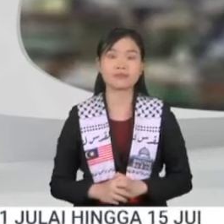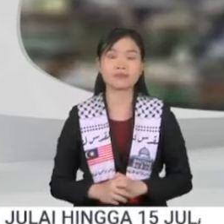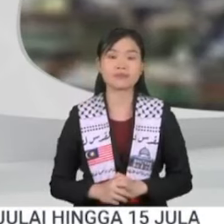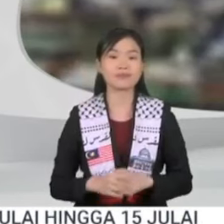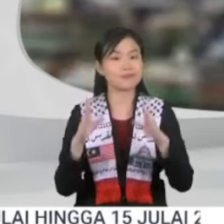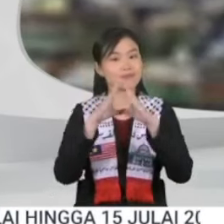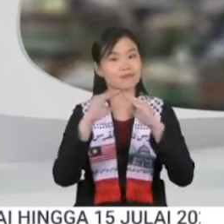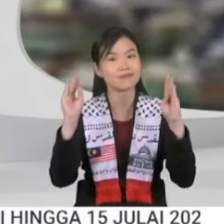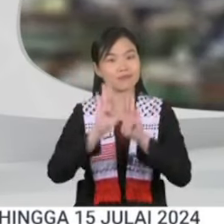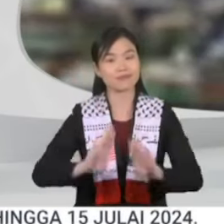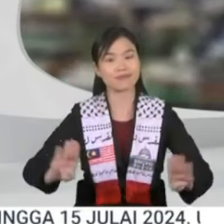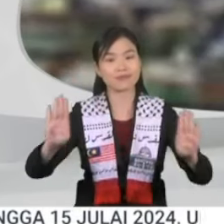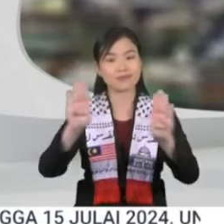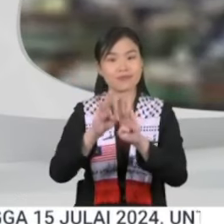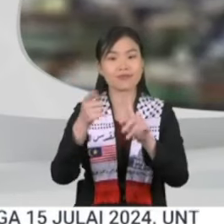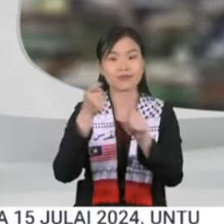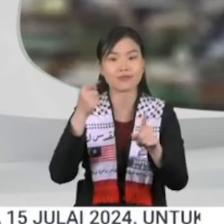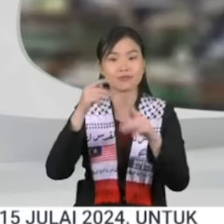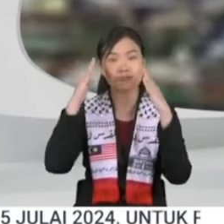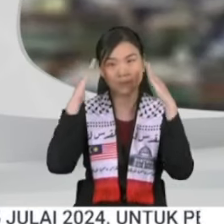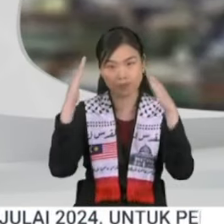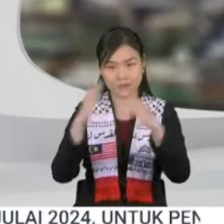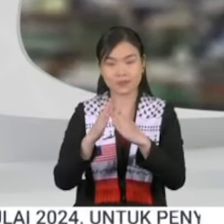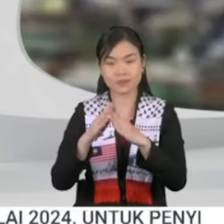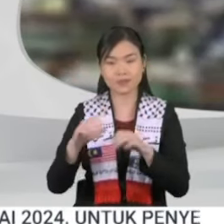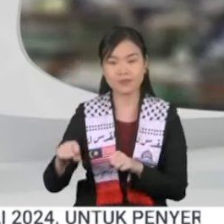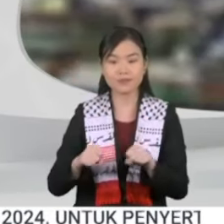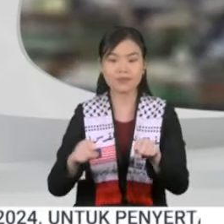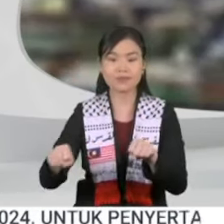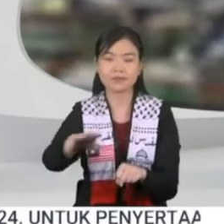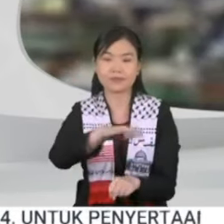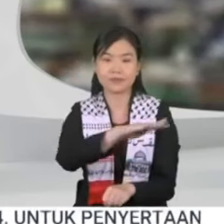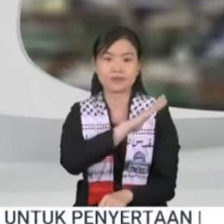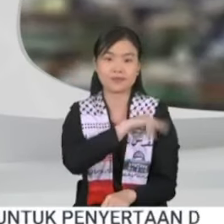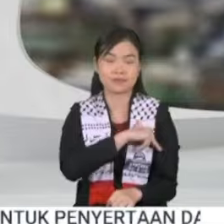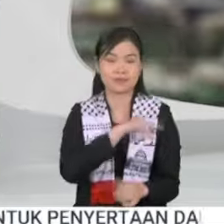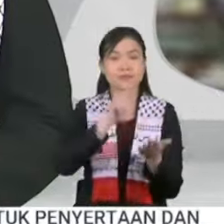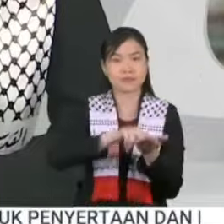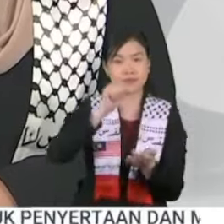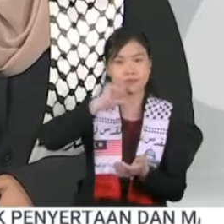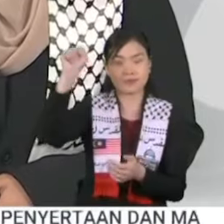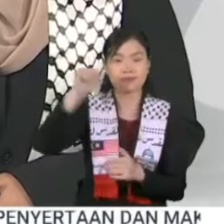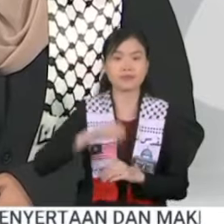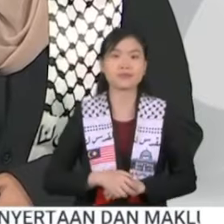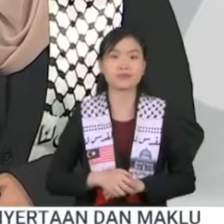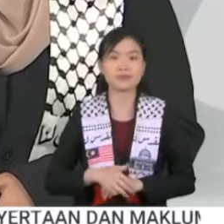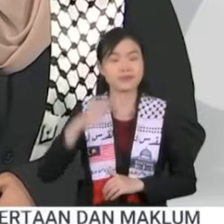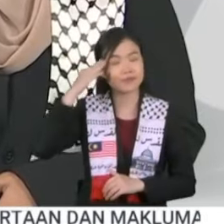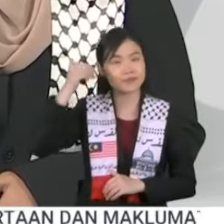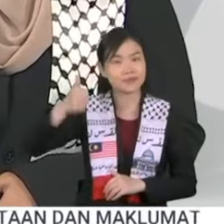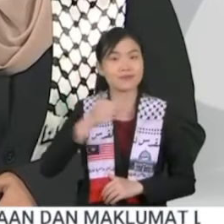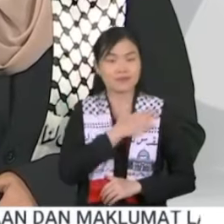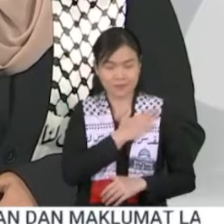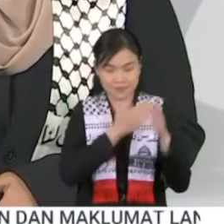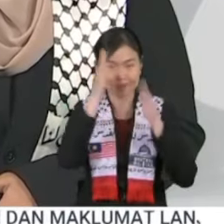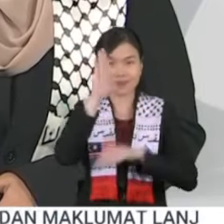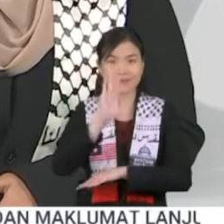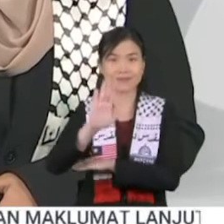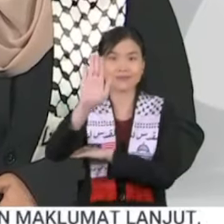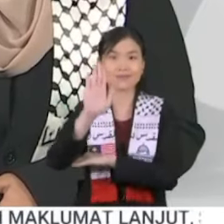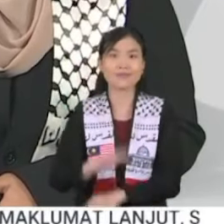Paparan itu mengakhiri lintas langsung dari Pahang, dari sungai ke segara, Palestin pasti merdeka. Assalamualaikum, salam